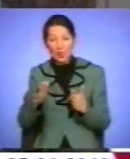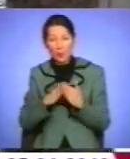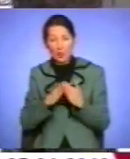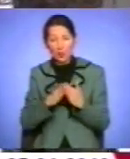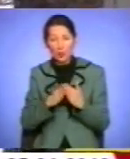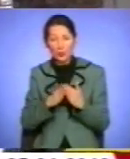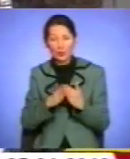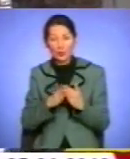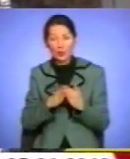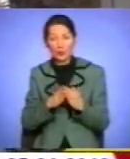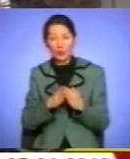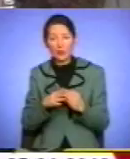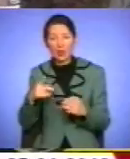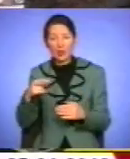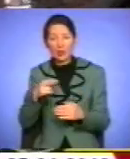письма,